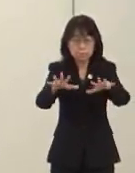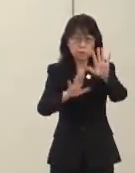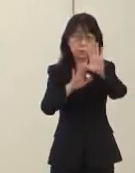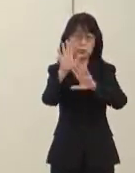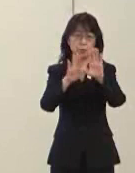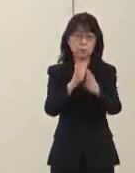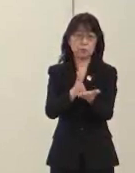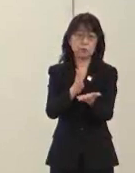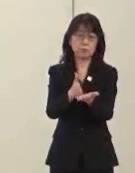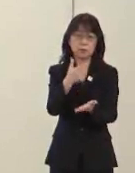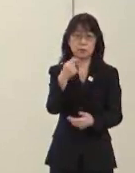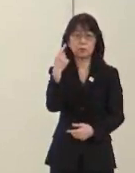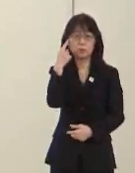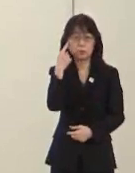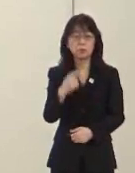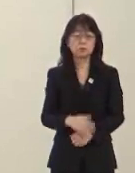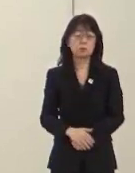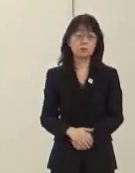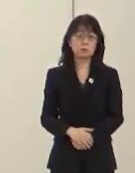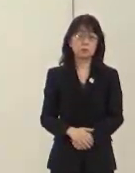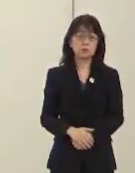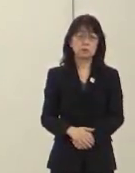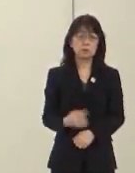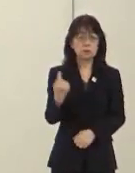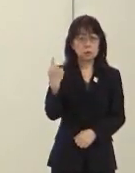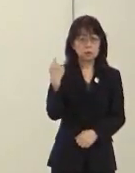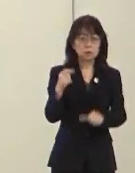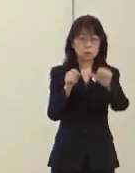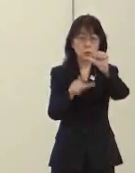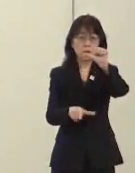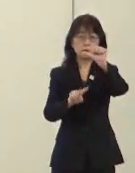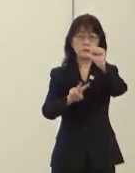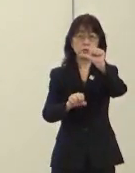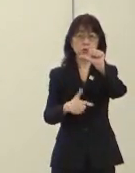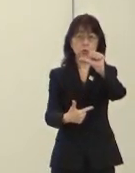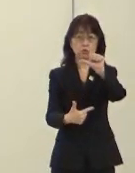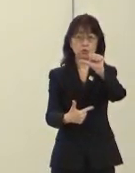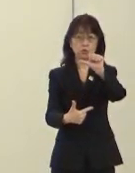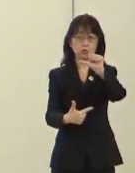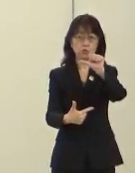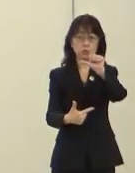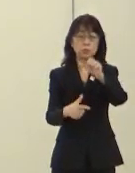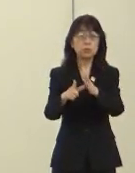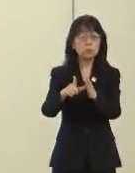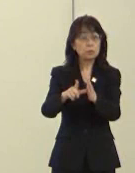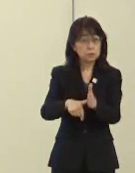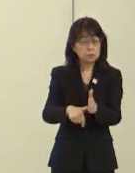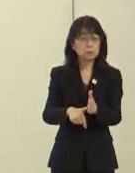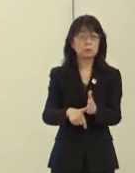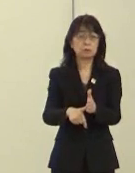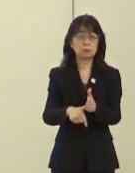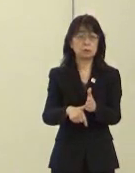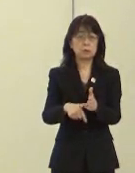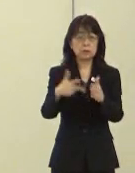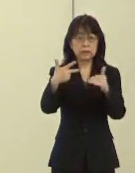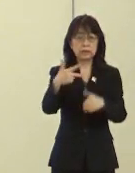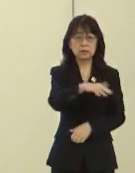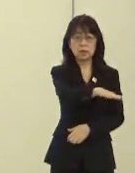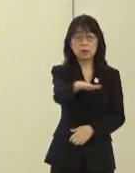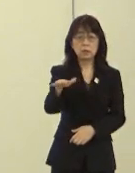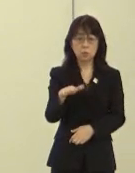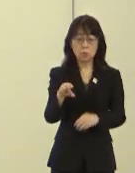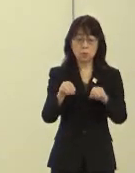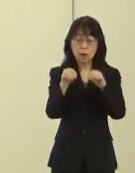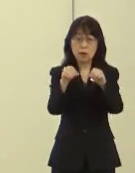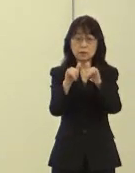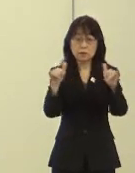たいというふうに思います。昨日5月26日時点におけます市内の感染者の